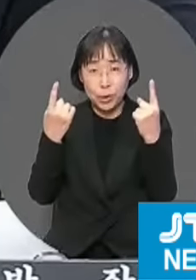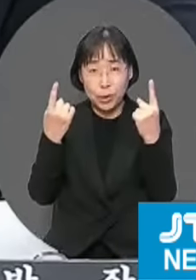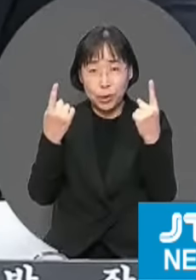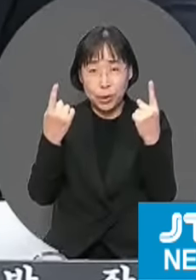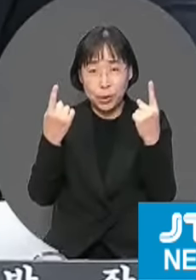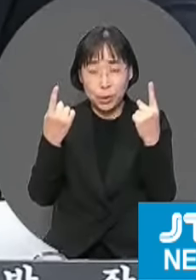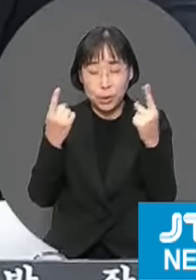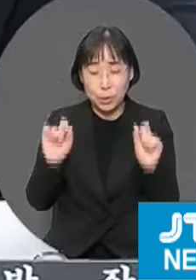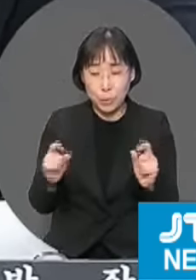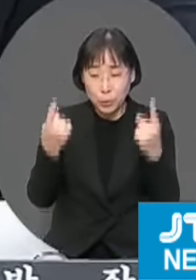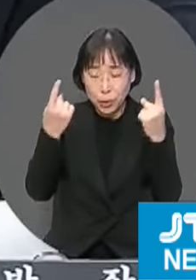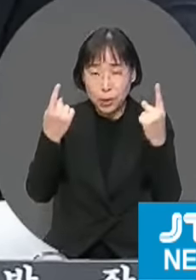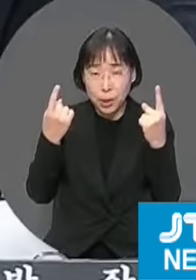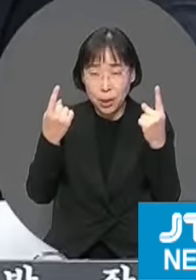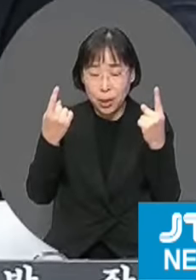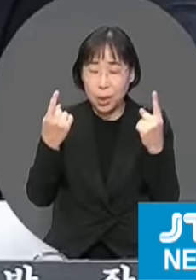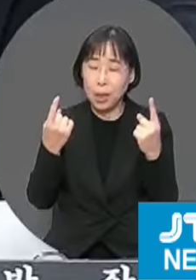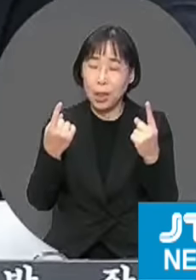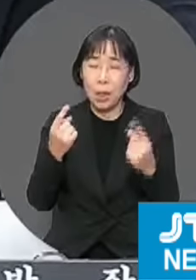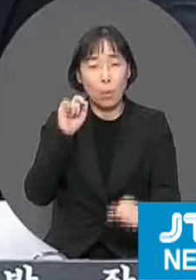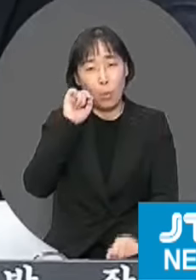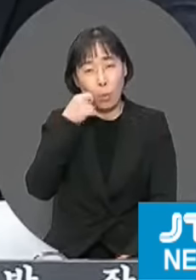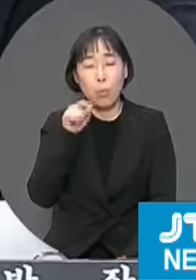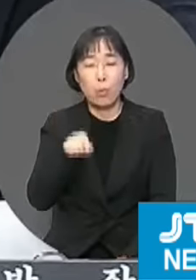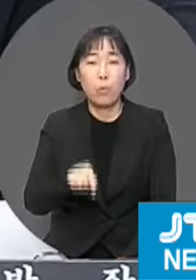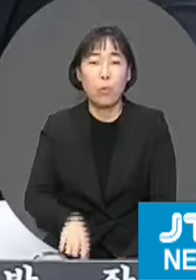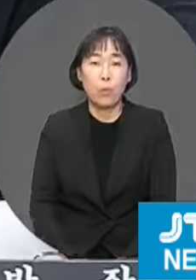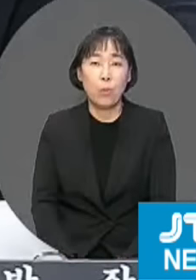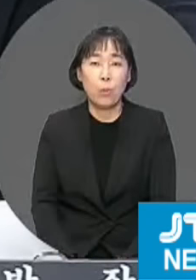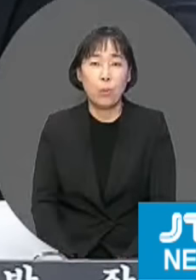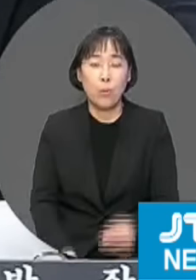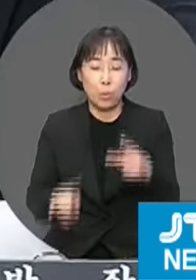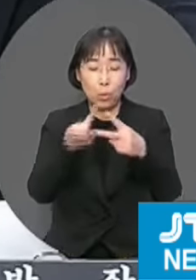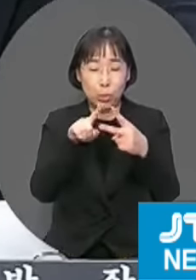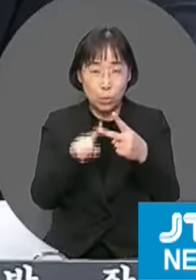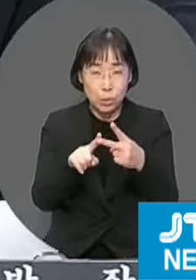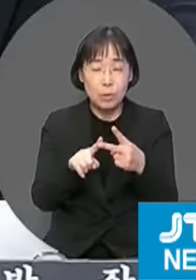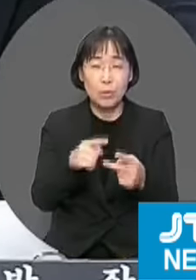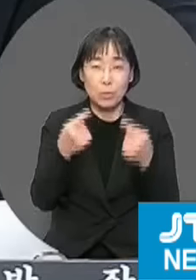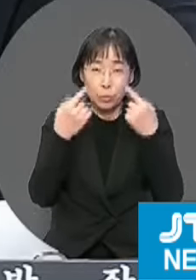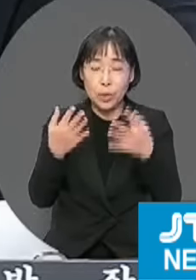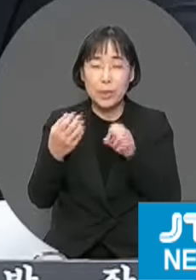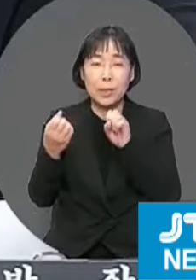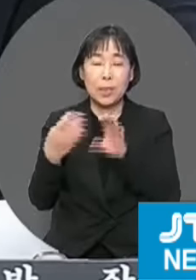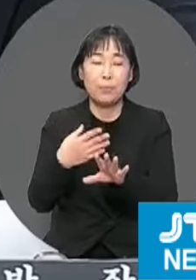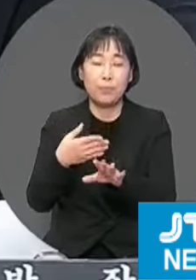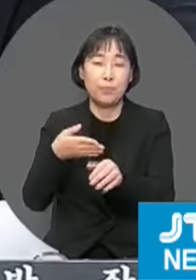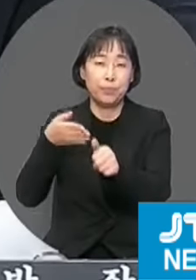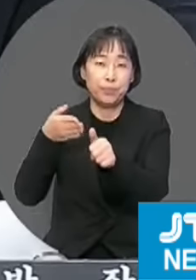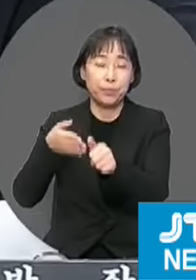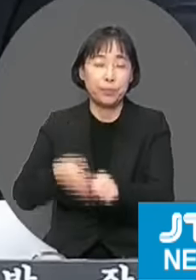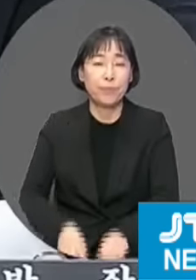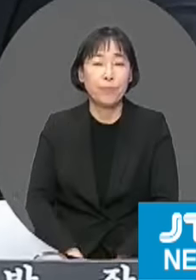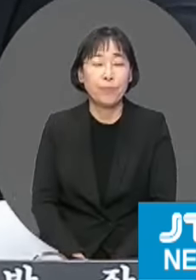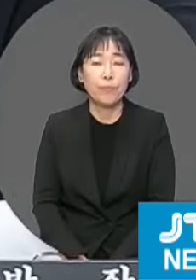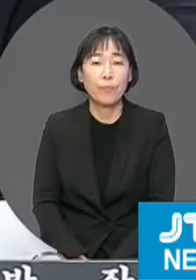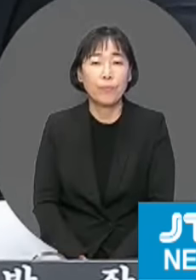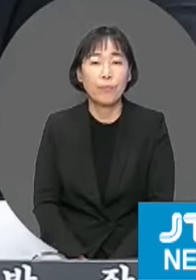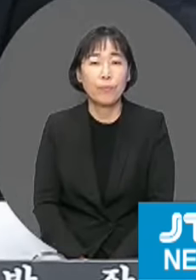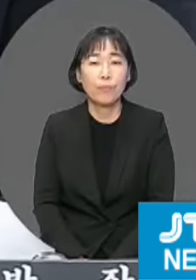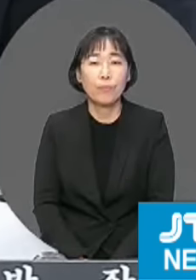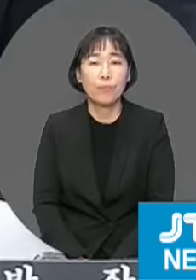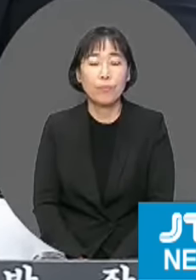무조건 자빠지거든요. 네. 지금 답변이 거의 그런 상황이라 가지고 이거 더 명쾌한 답변을 제가 요구할 수밖에 없는 상황이고요.